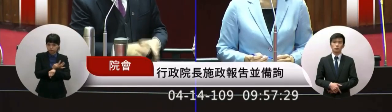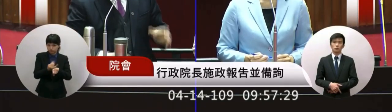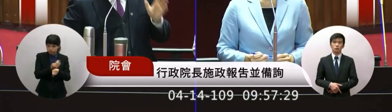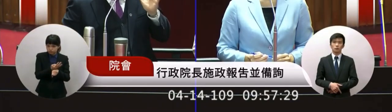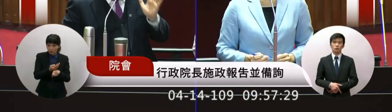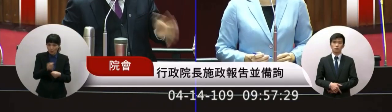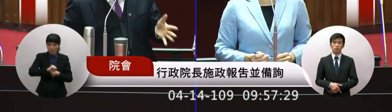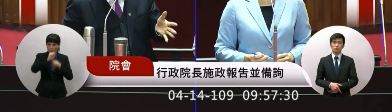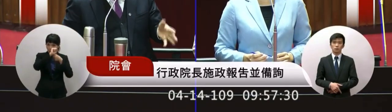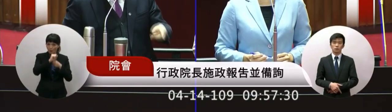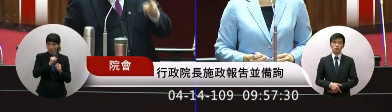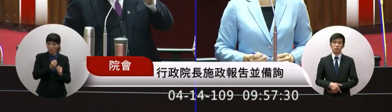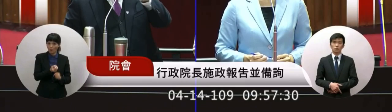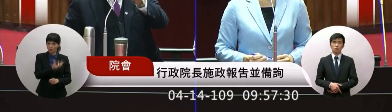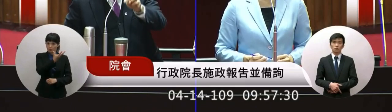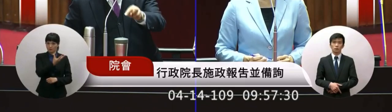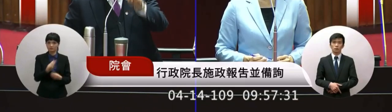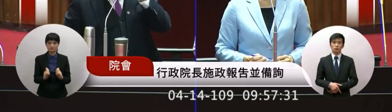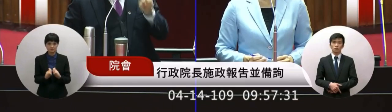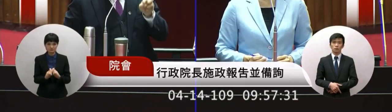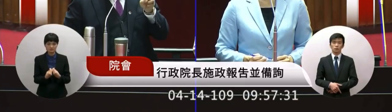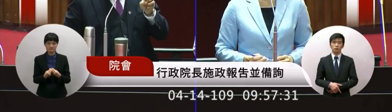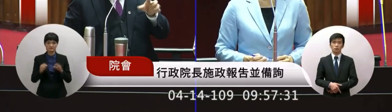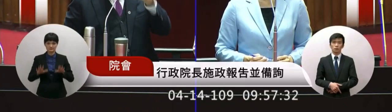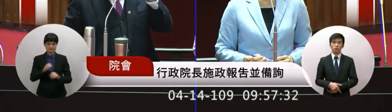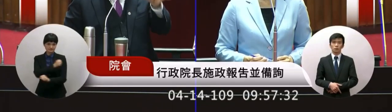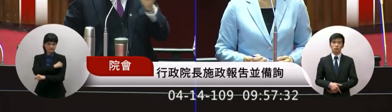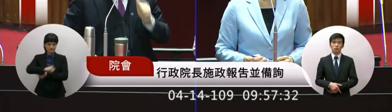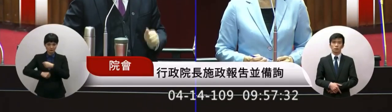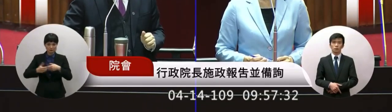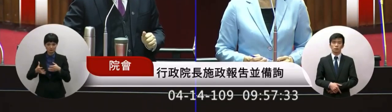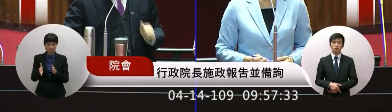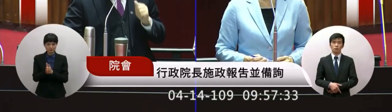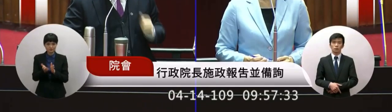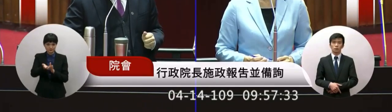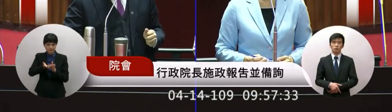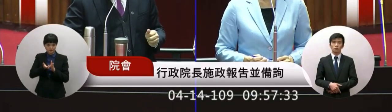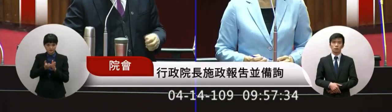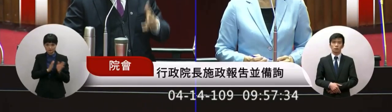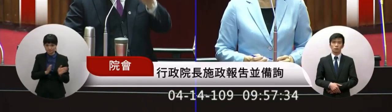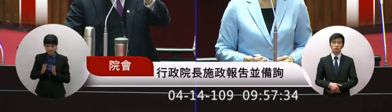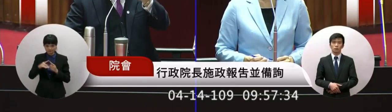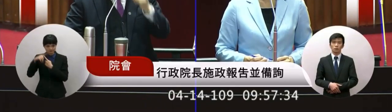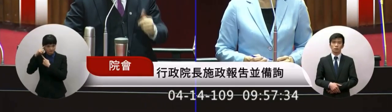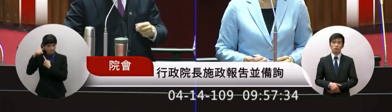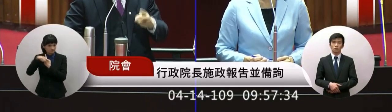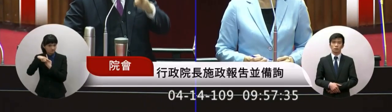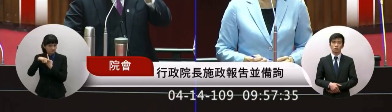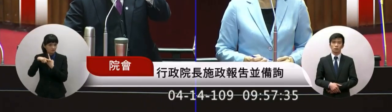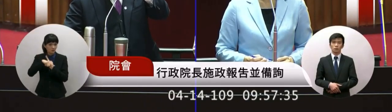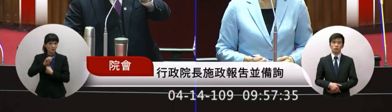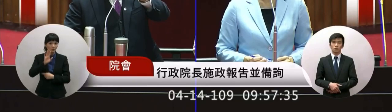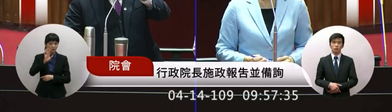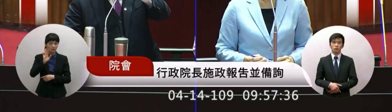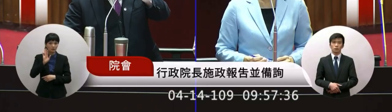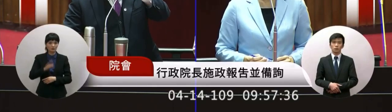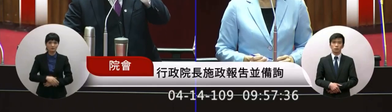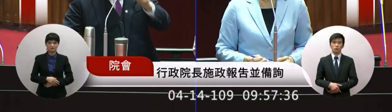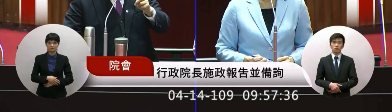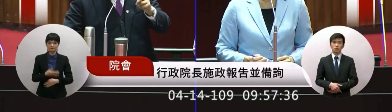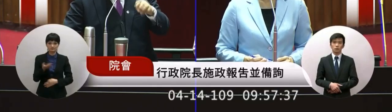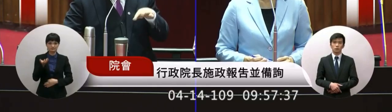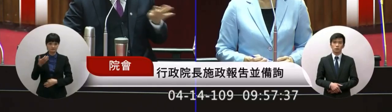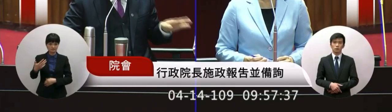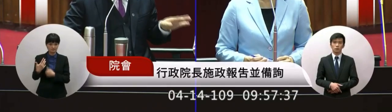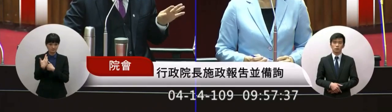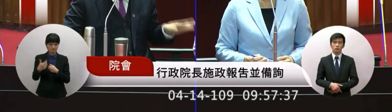准备，所以未来以这一次的经验，怎么样才适用？也如委员刚才问的问题的